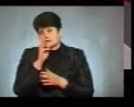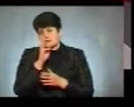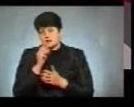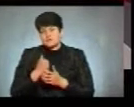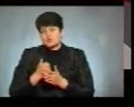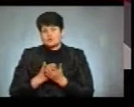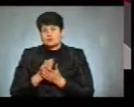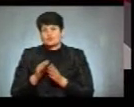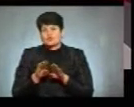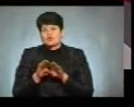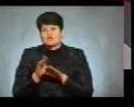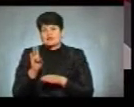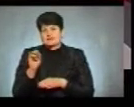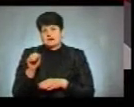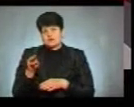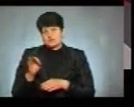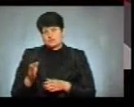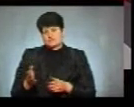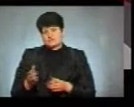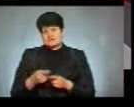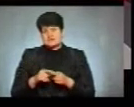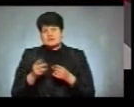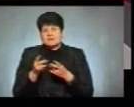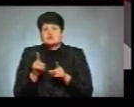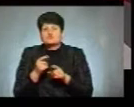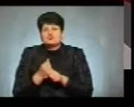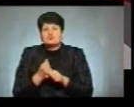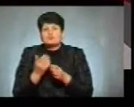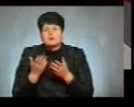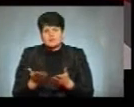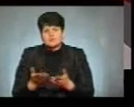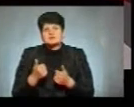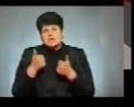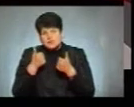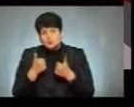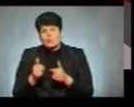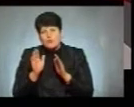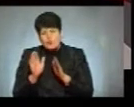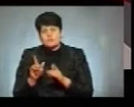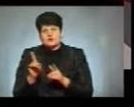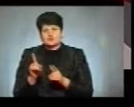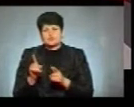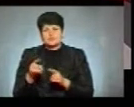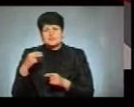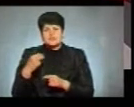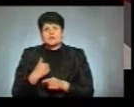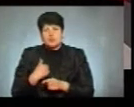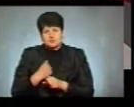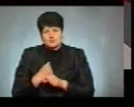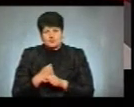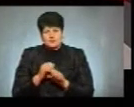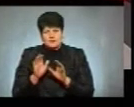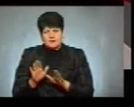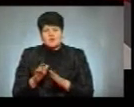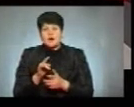військовослужбовцям до рівня НАТО. Це знов-таки це потрібно ще зробити. І це добре, що кандидат президента хоче це зробити. Не один питання,